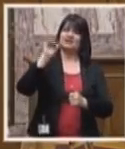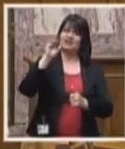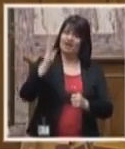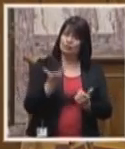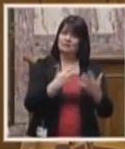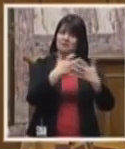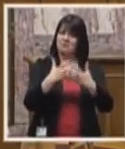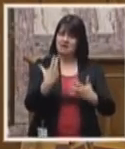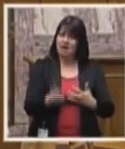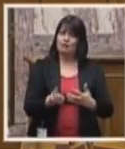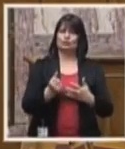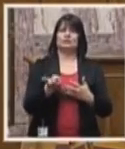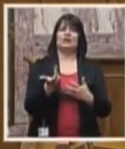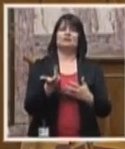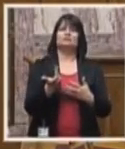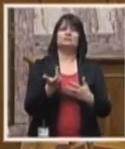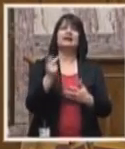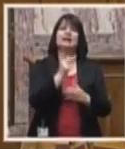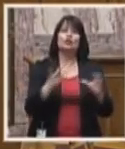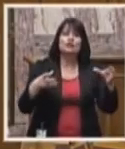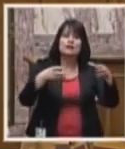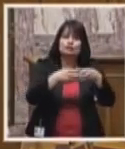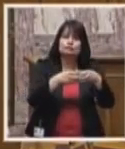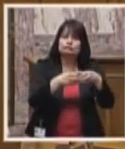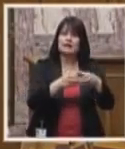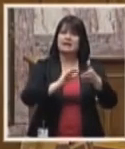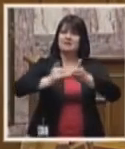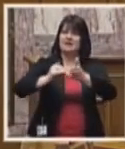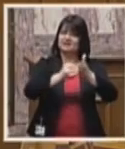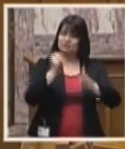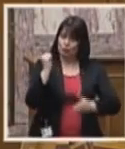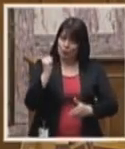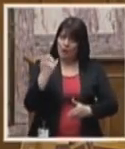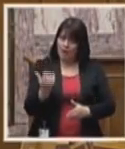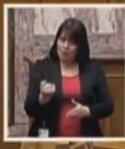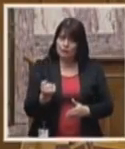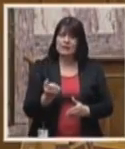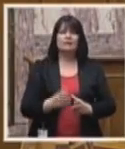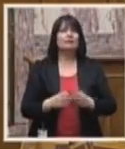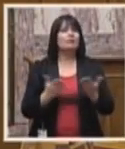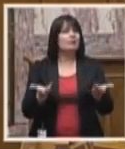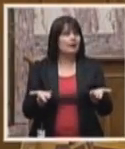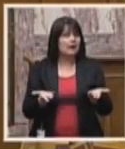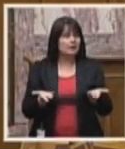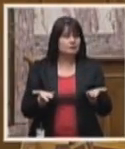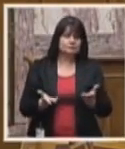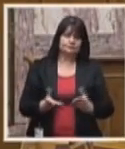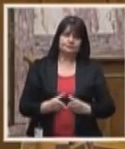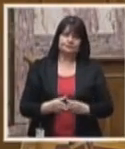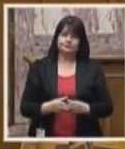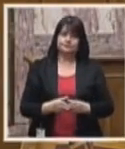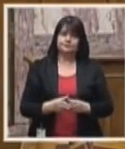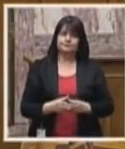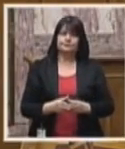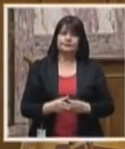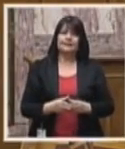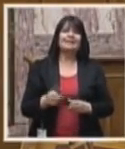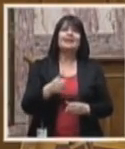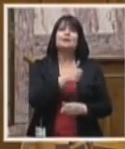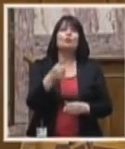βιομηχανία, έχουν κοινωνική συνοχή, έχουν καλές υπηρεσίες. Άρα λοιπόν δεν είναι το θέμα των